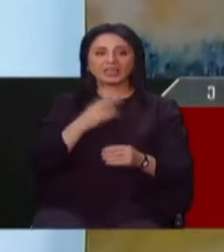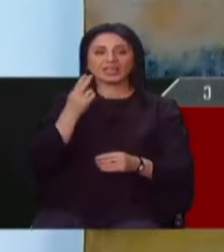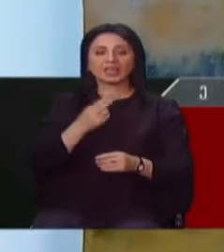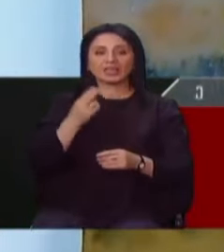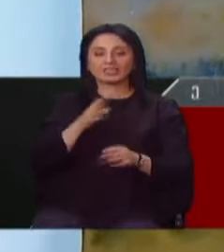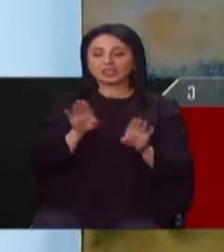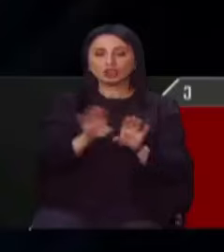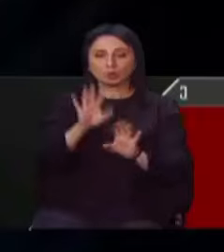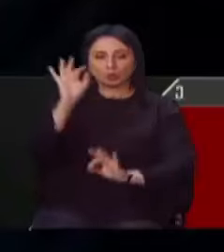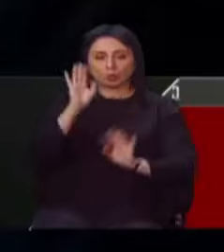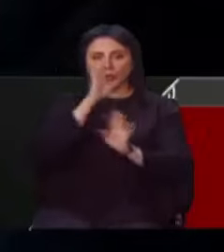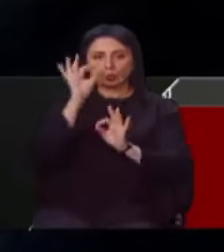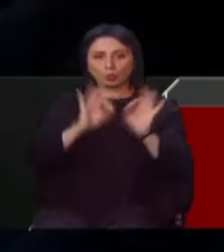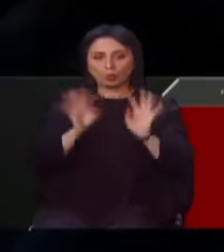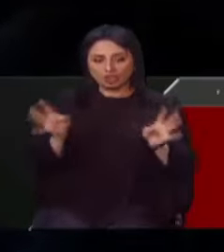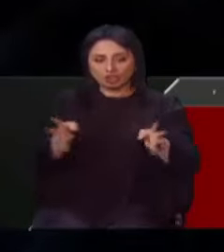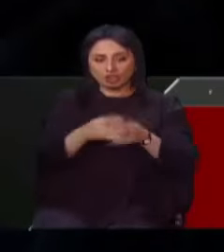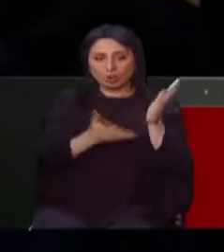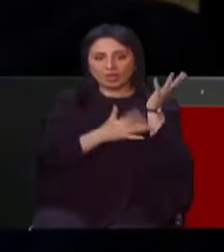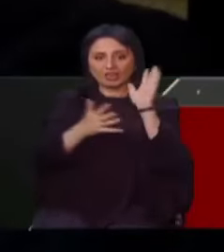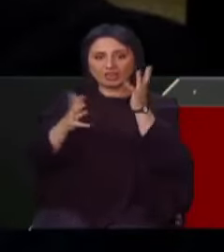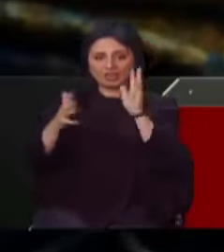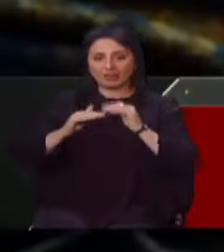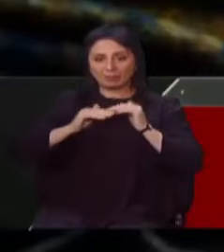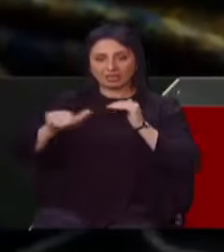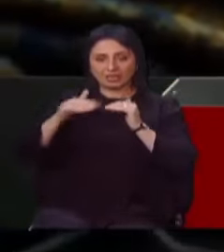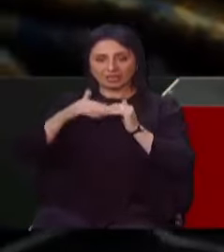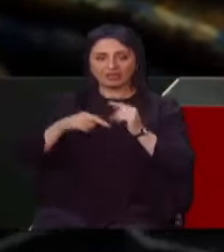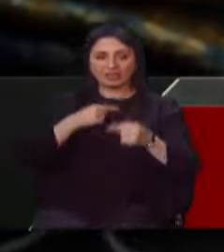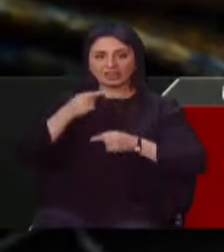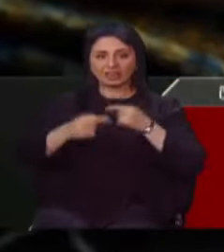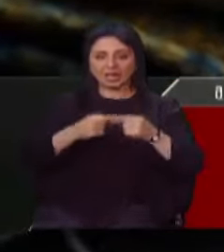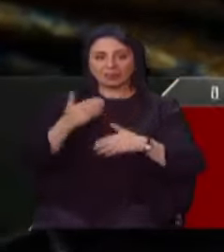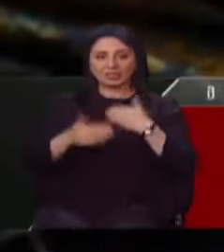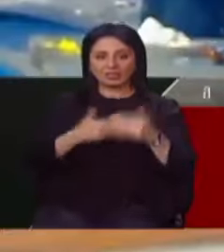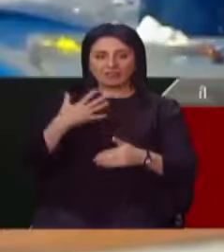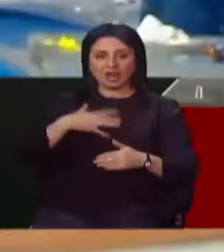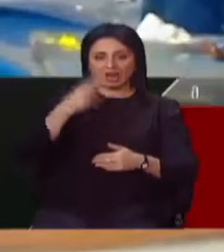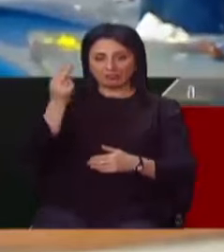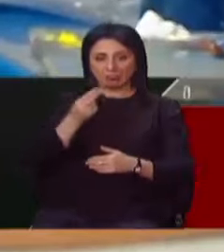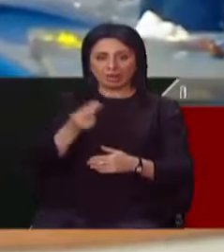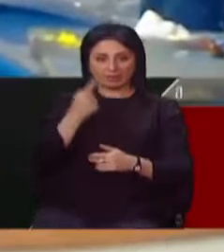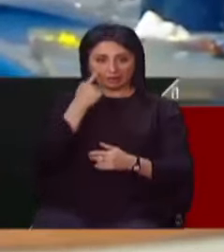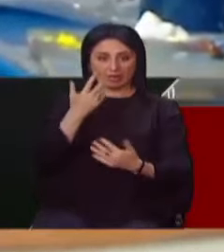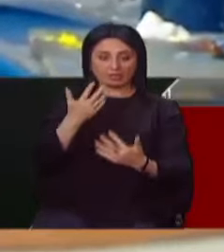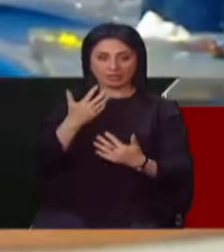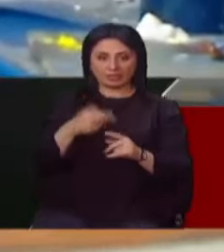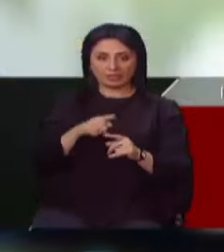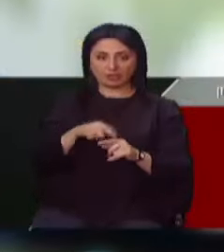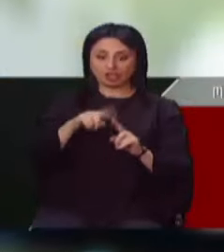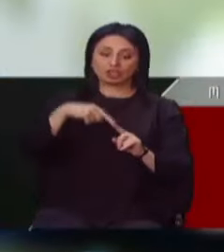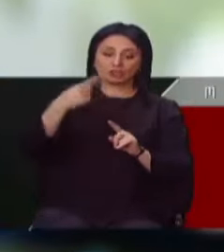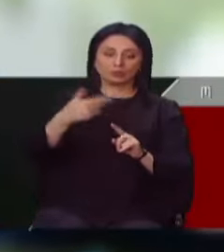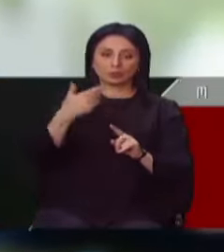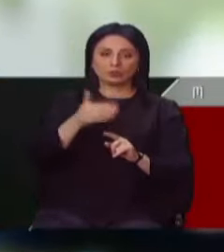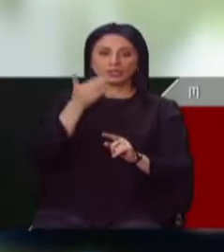წყაროს შეუდარებელი ბუნება. Შერეული ტყეებითა და ველმინდრობით. Თანამედროვე წარმატებული ქართული მხატვრობის თვალსაწიერში და შემდეგ